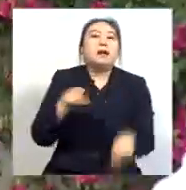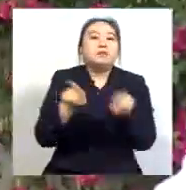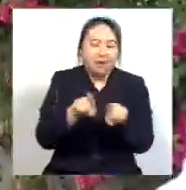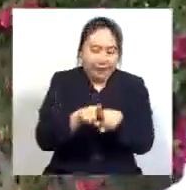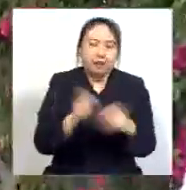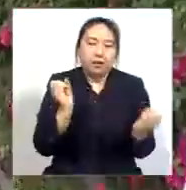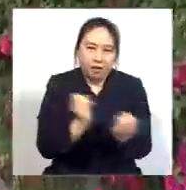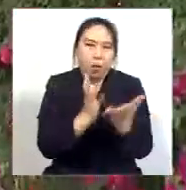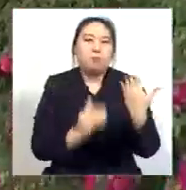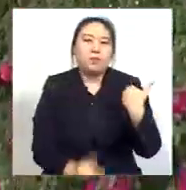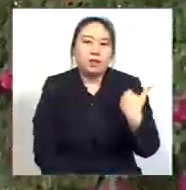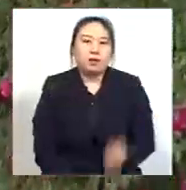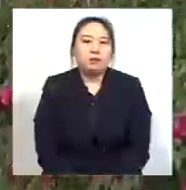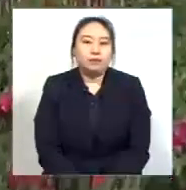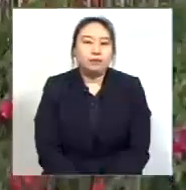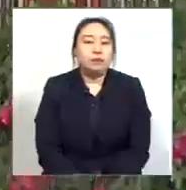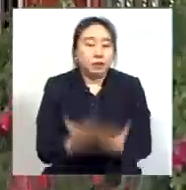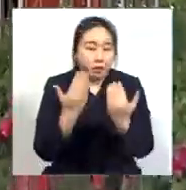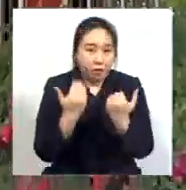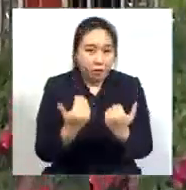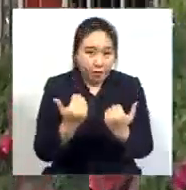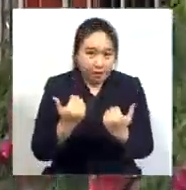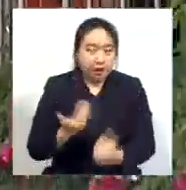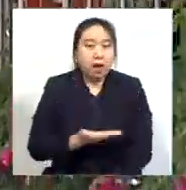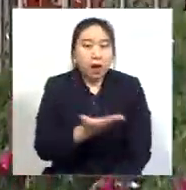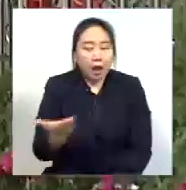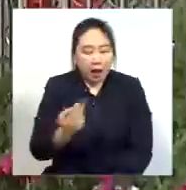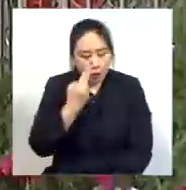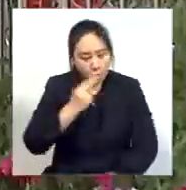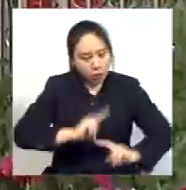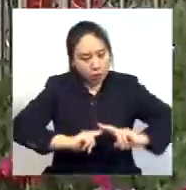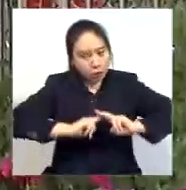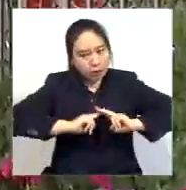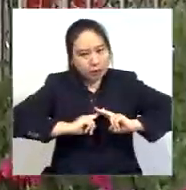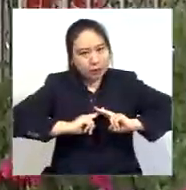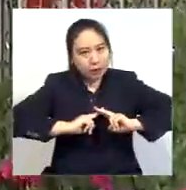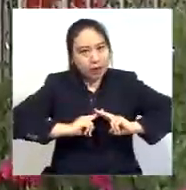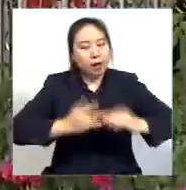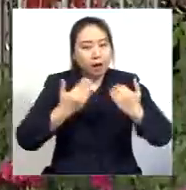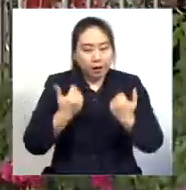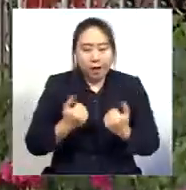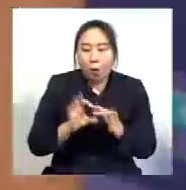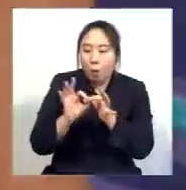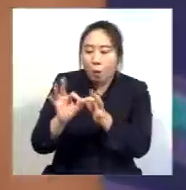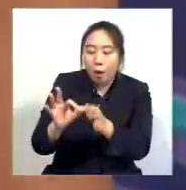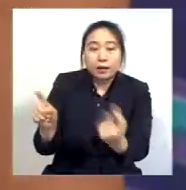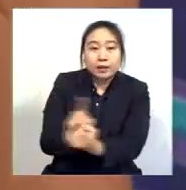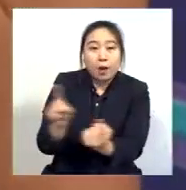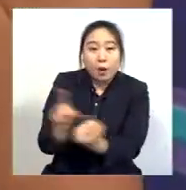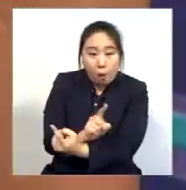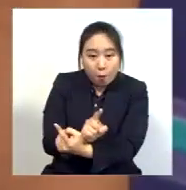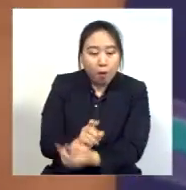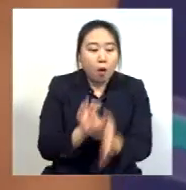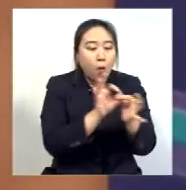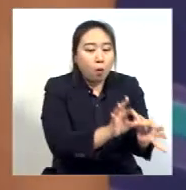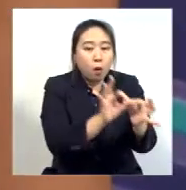แก้วบอกเนี่ยนะคะคุณหมอบอกเลยว่าให้เราหันกลับมาสังเกตอาการของตัวเราเองด้วยเพราะว่านอกจากที่เราจะเป็นห่วงสังคมเป็นห่วงเหตุ